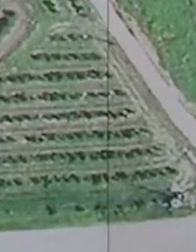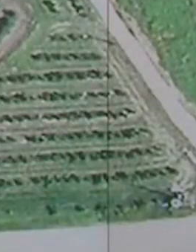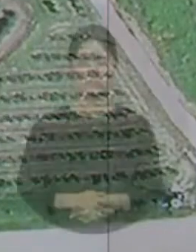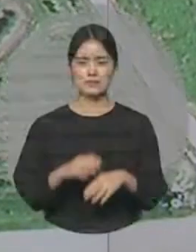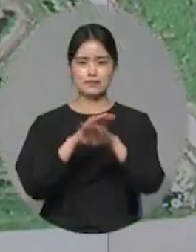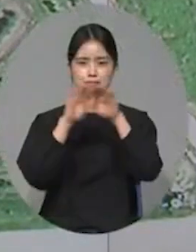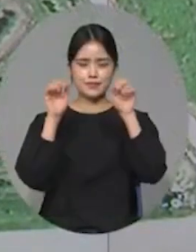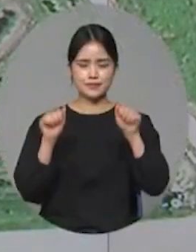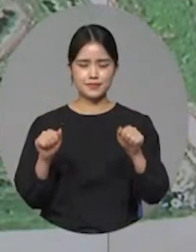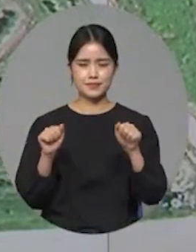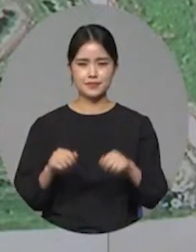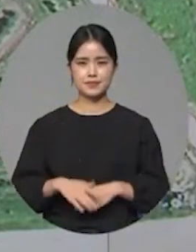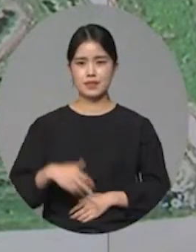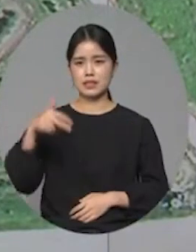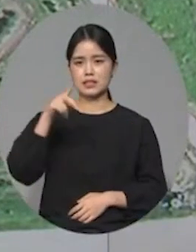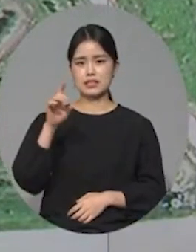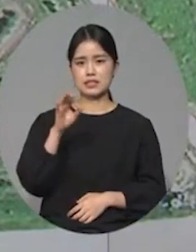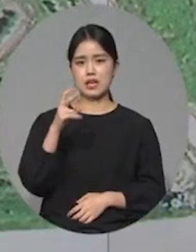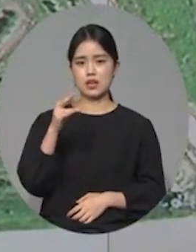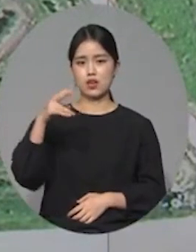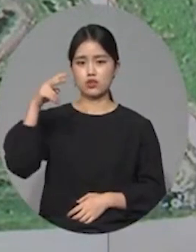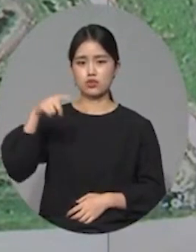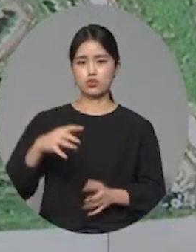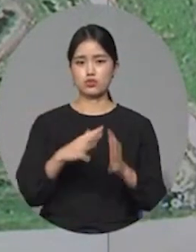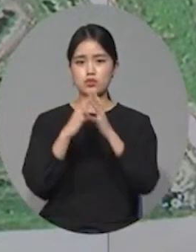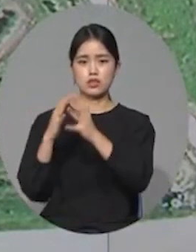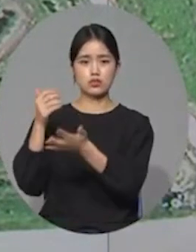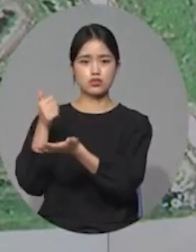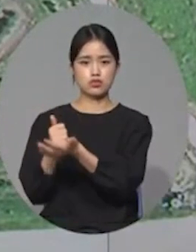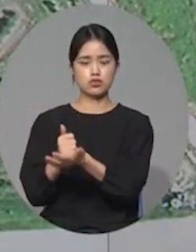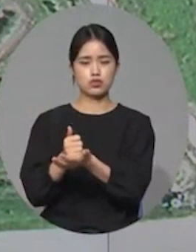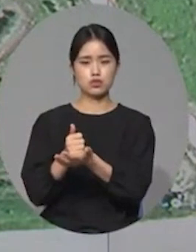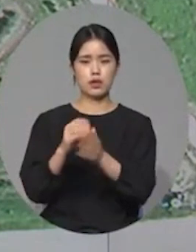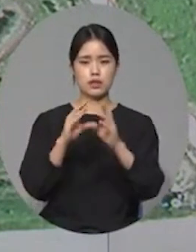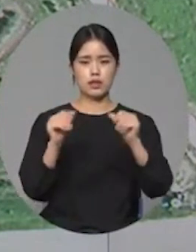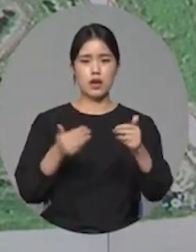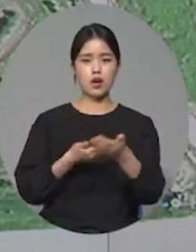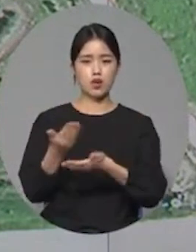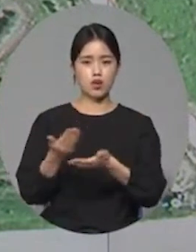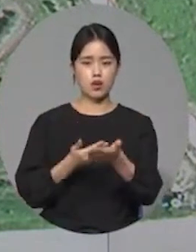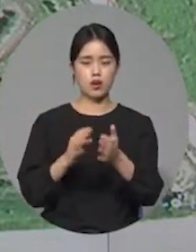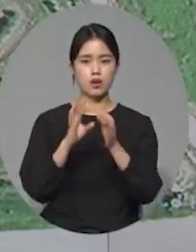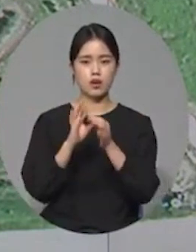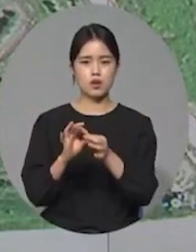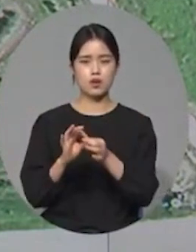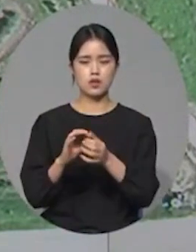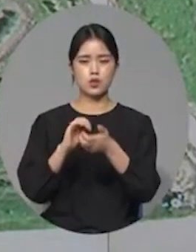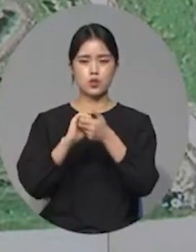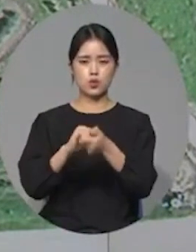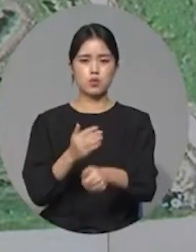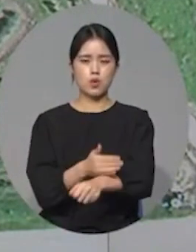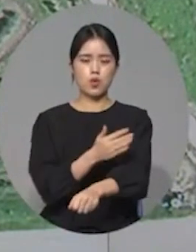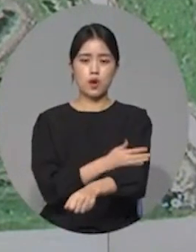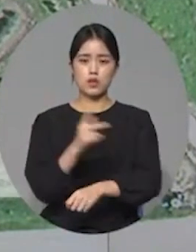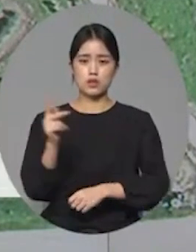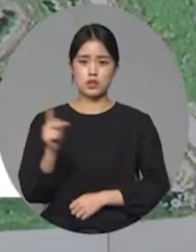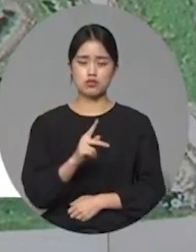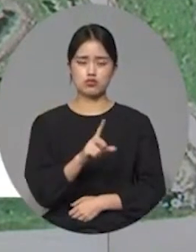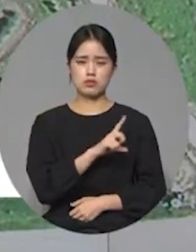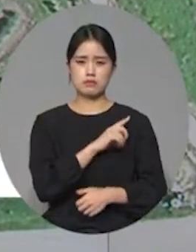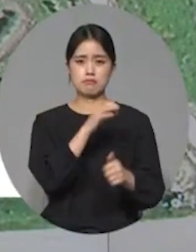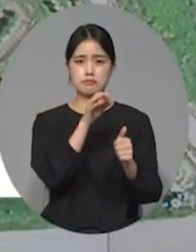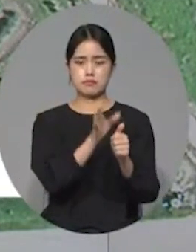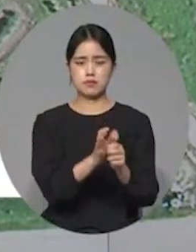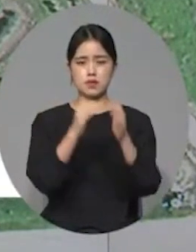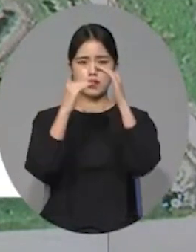여러분 안녕하십니까. 장영수, 장수, 군수의 땅 거래와 관련해서 농협으로부터 과다 대출과 또 명의신탁